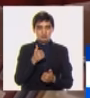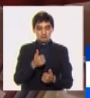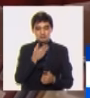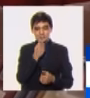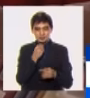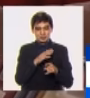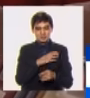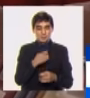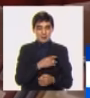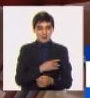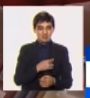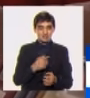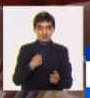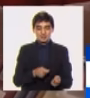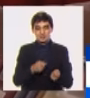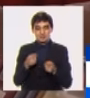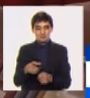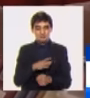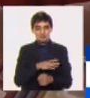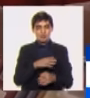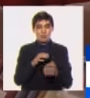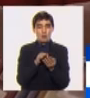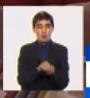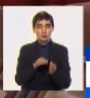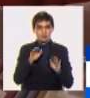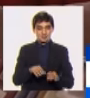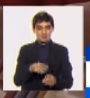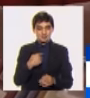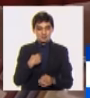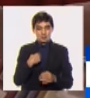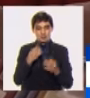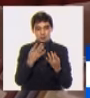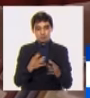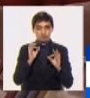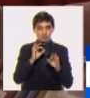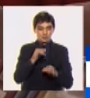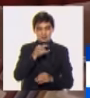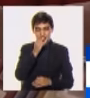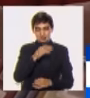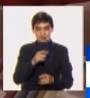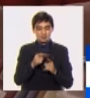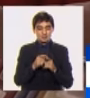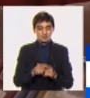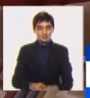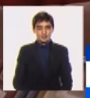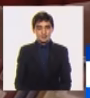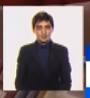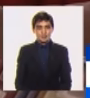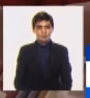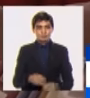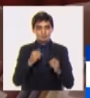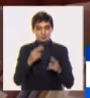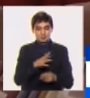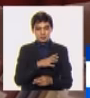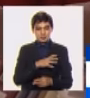такой миленькой мы к насморка забирали прям знаете это не передать словами кому-то